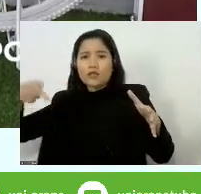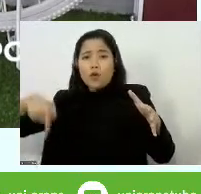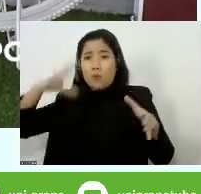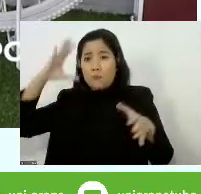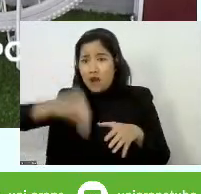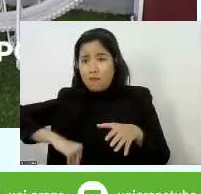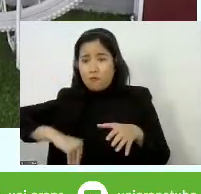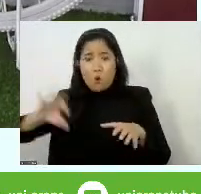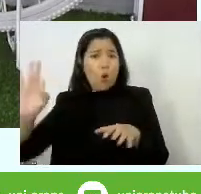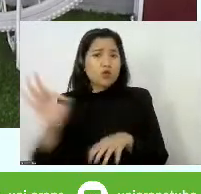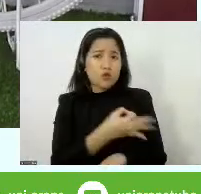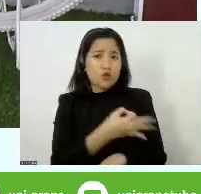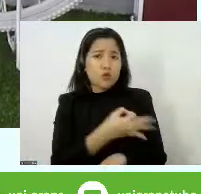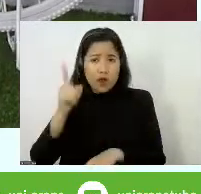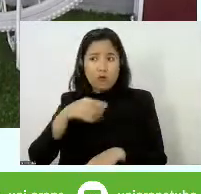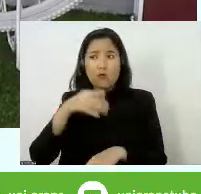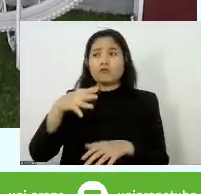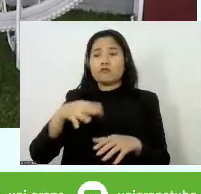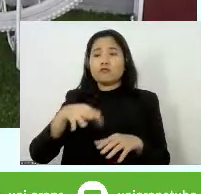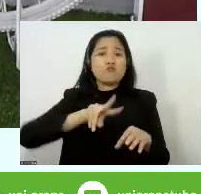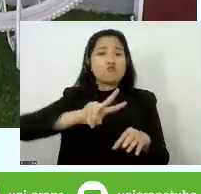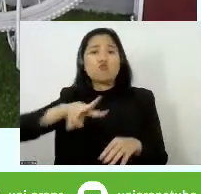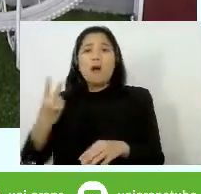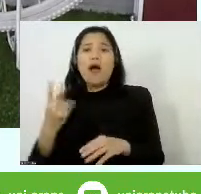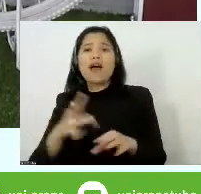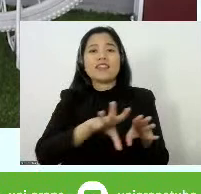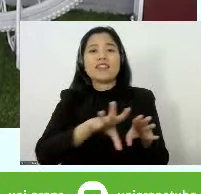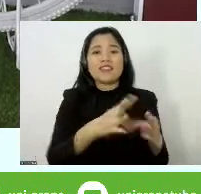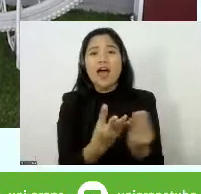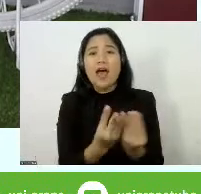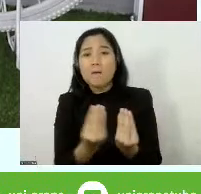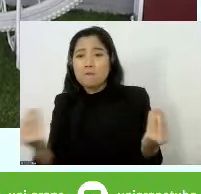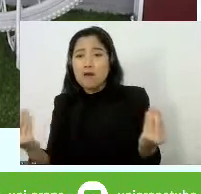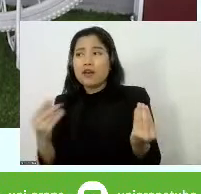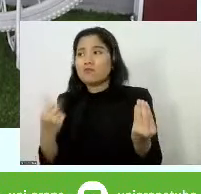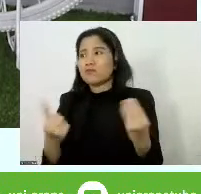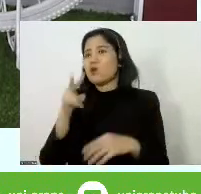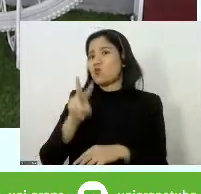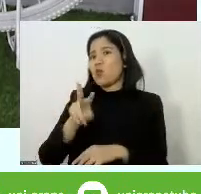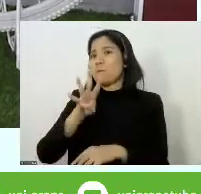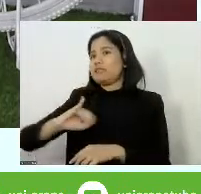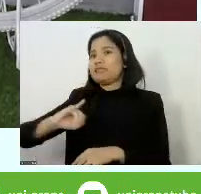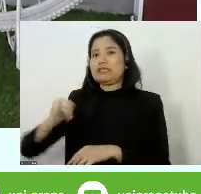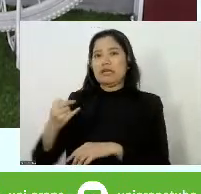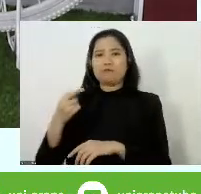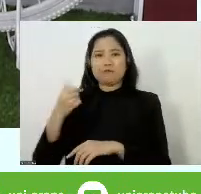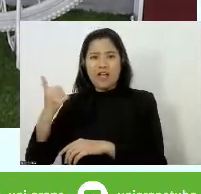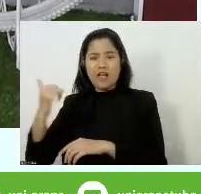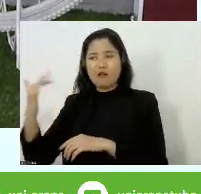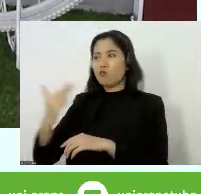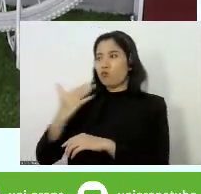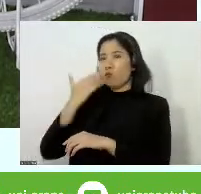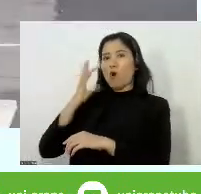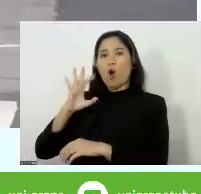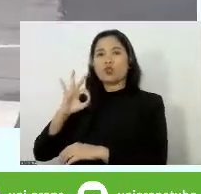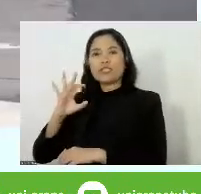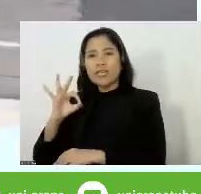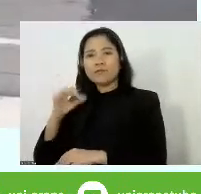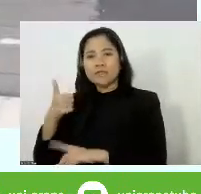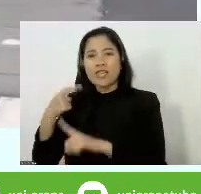taman yang banyak pohon maka 24jam akan membantu oksigen kita jadi sepeda